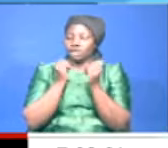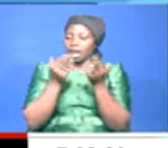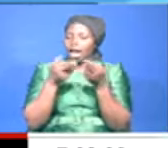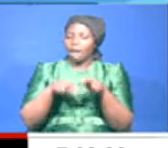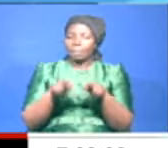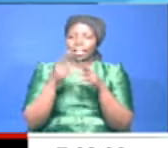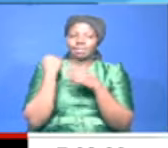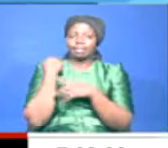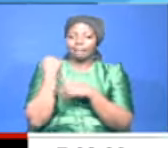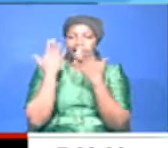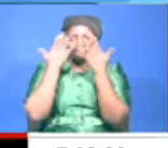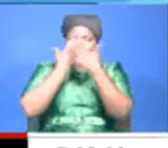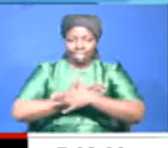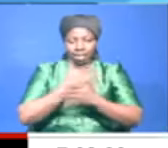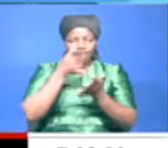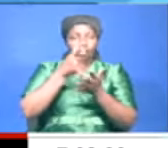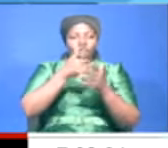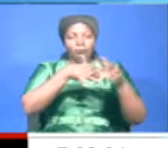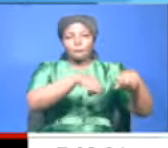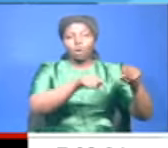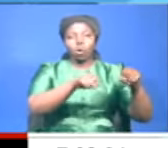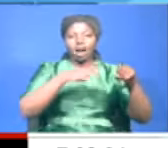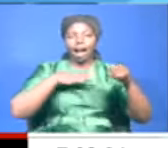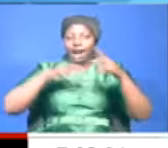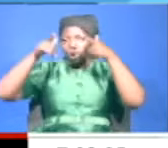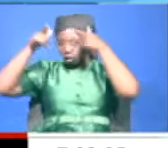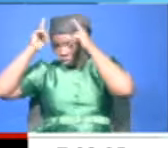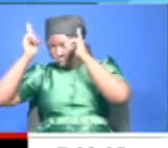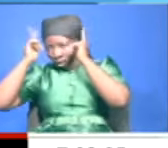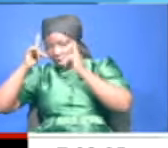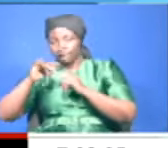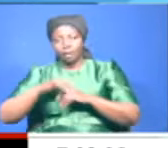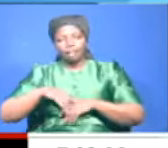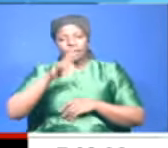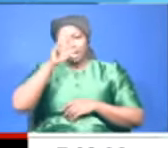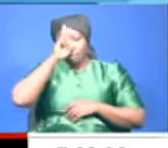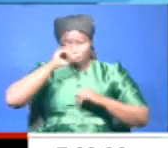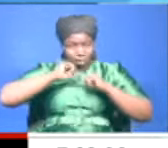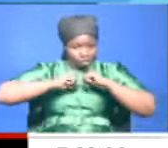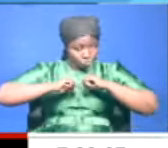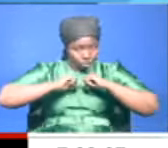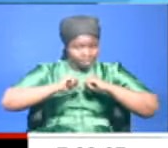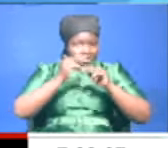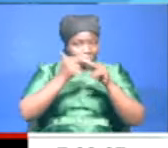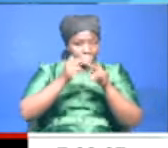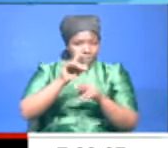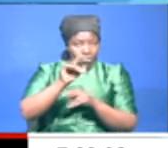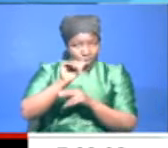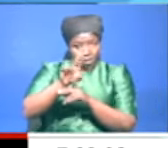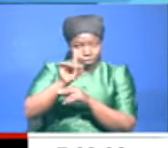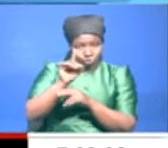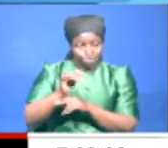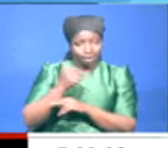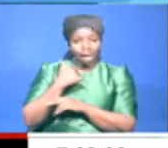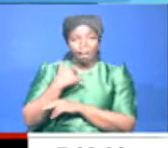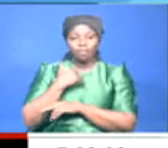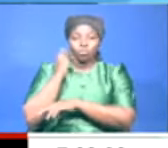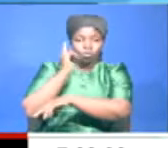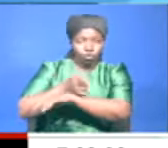katika eneo la Kajiado ya Kati, Daudi Loronokwe, akithibitisha kisa hicho, aliwatahadharisha